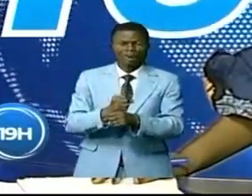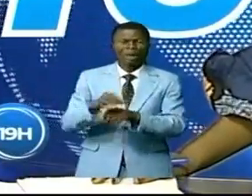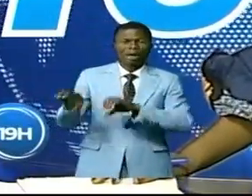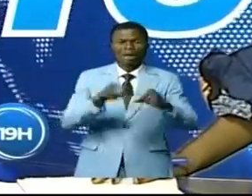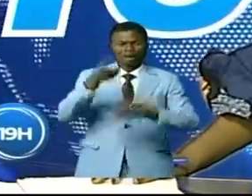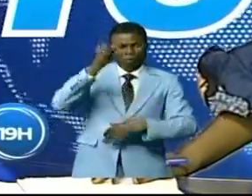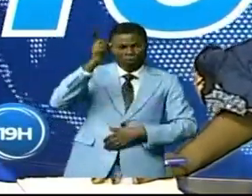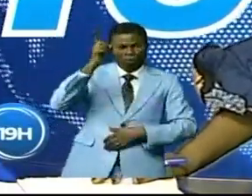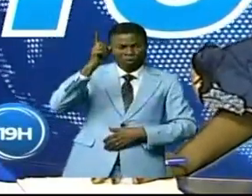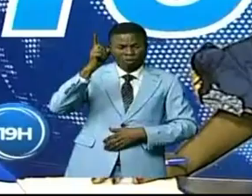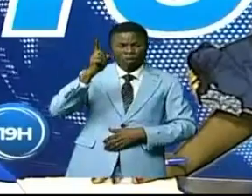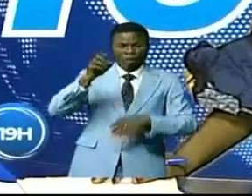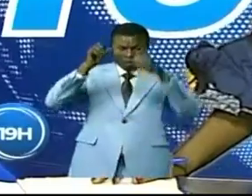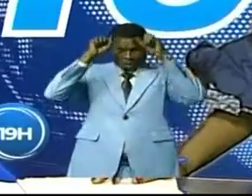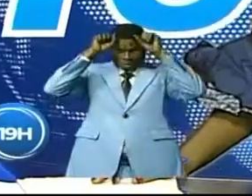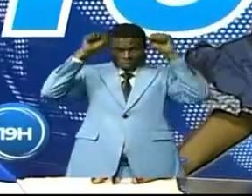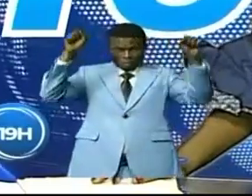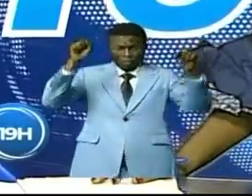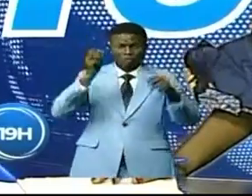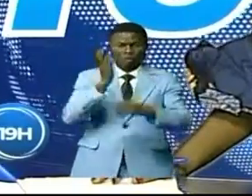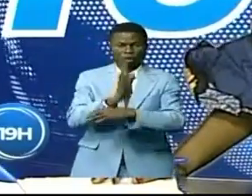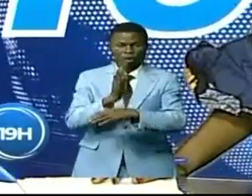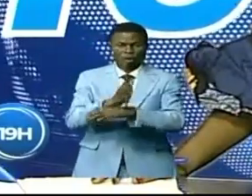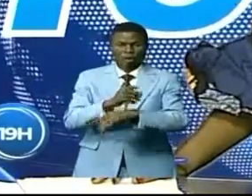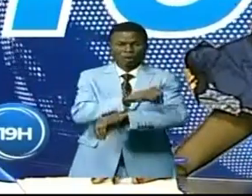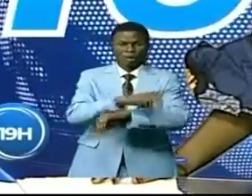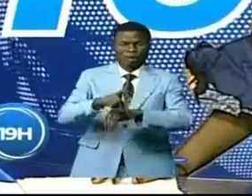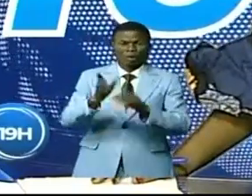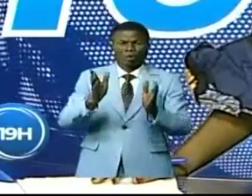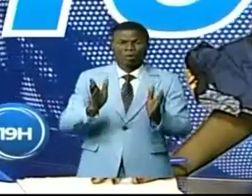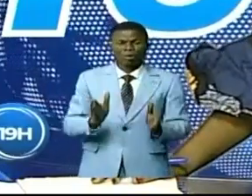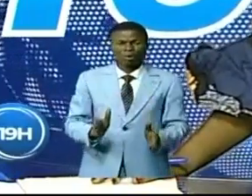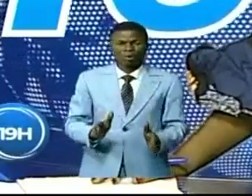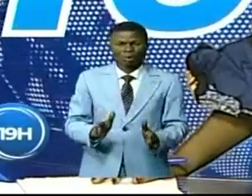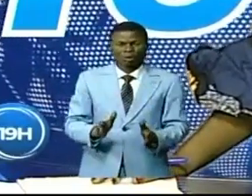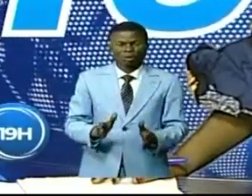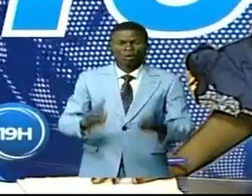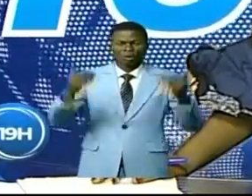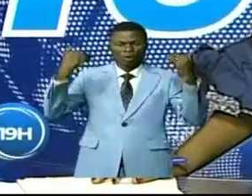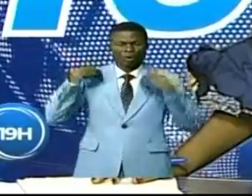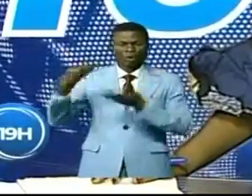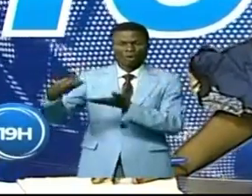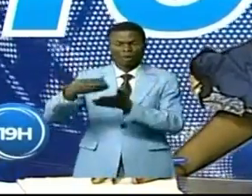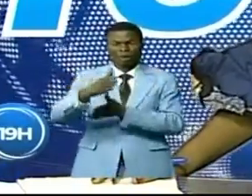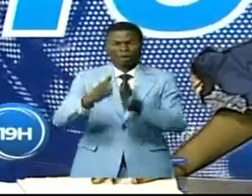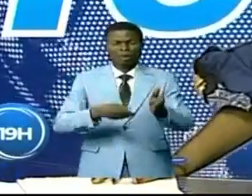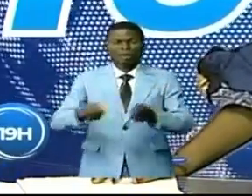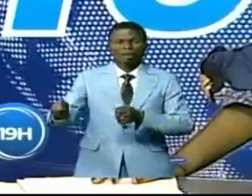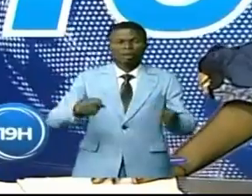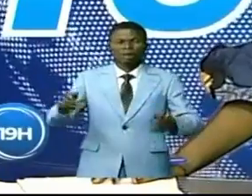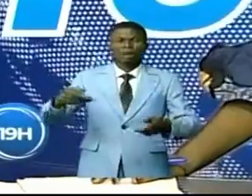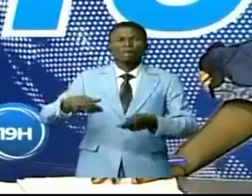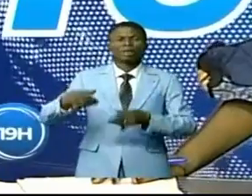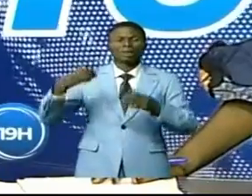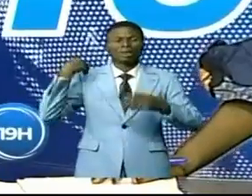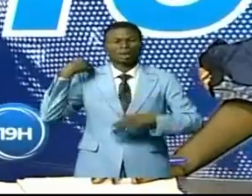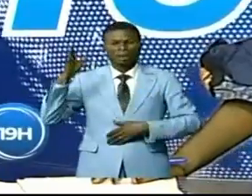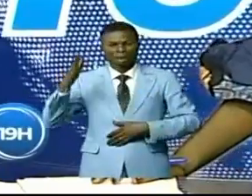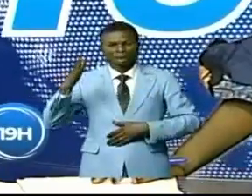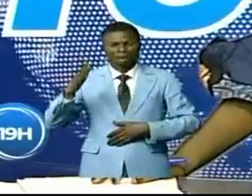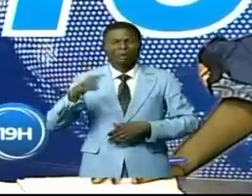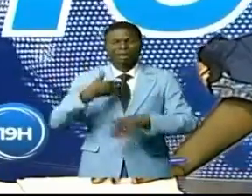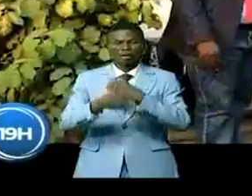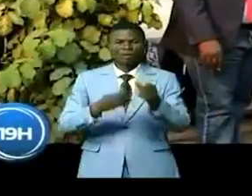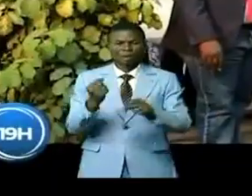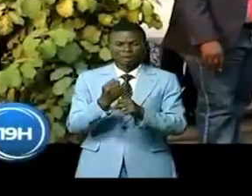activité. C'est le président du conseil d'administration de l'autorité de régulation de marché public qui s'est livré à cet